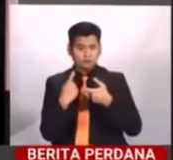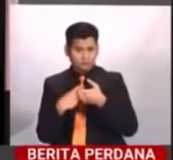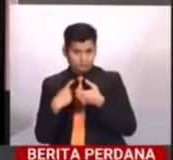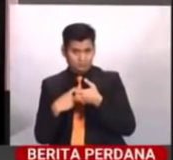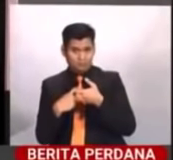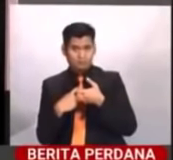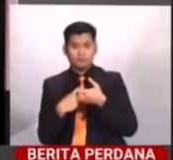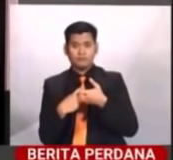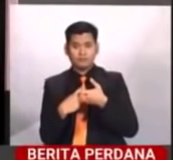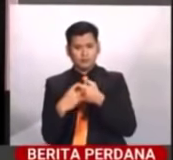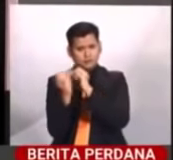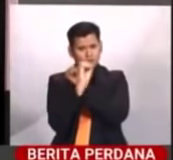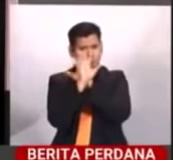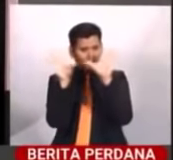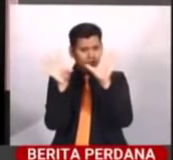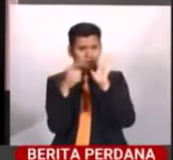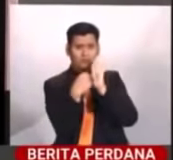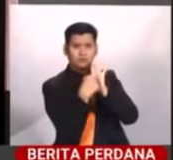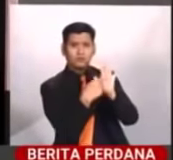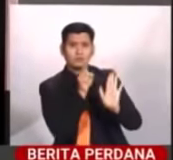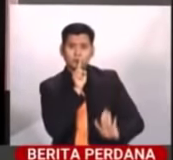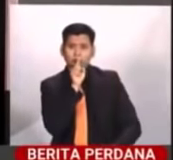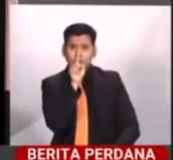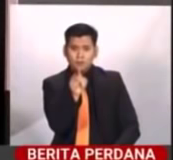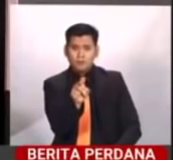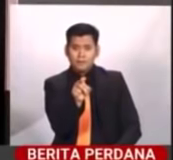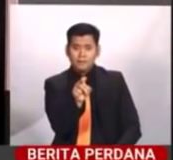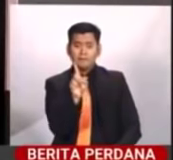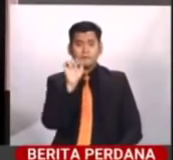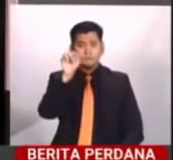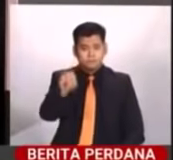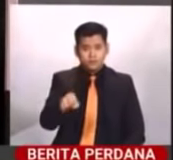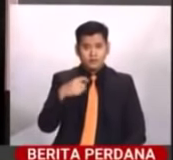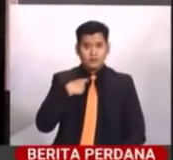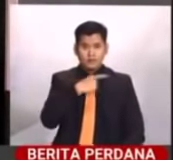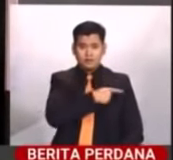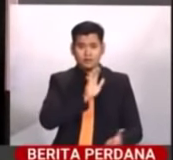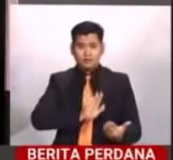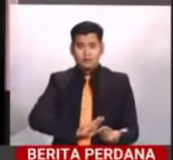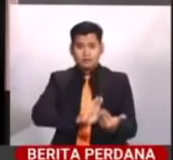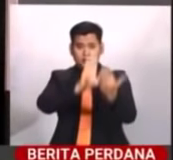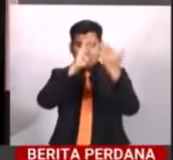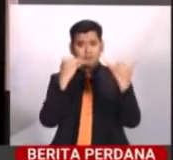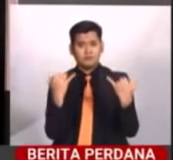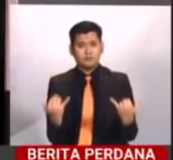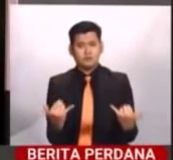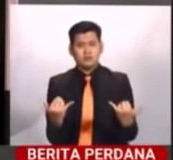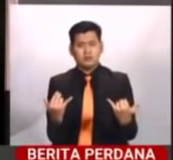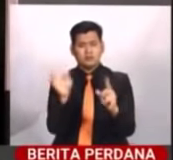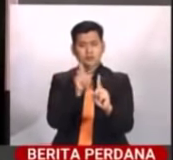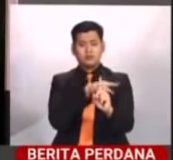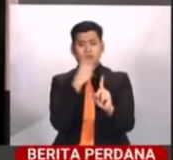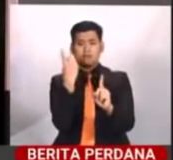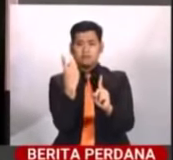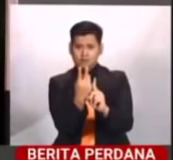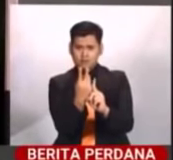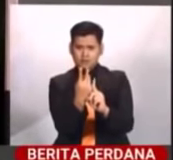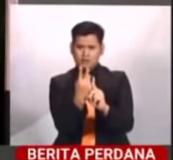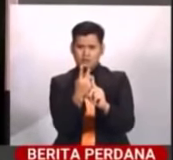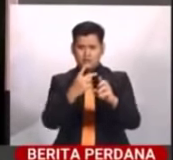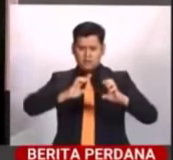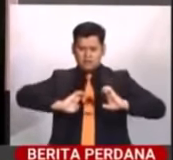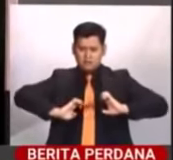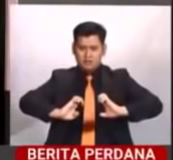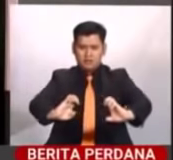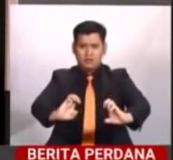ini jelas menunjukkan bahawa memang kita berhadapan dengan satu situasi, satu